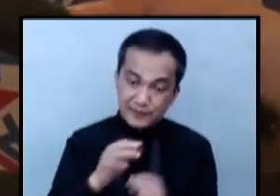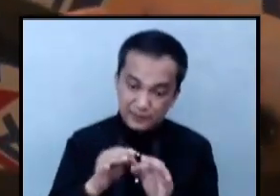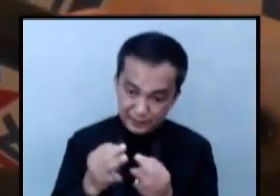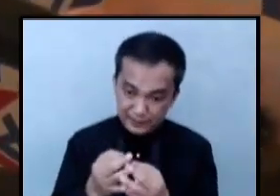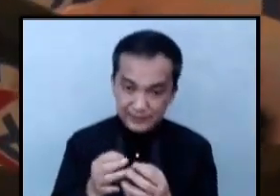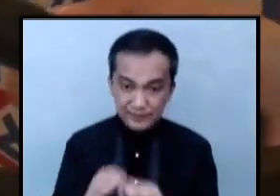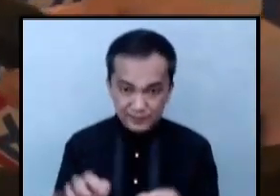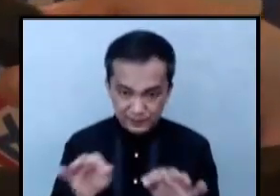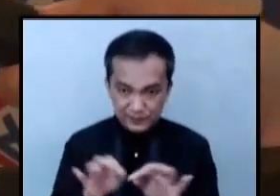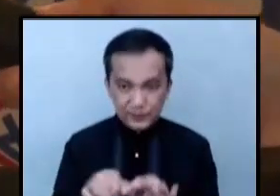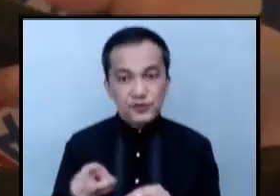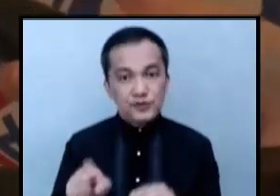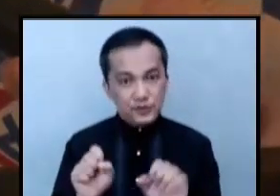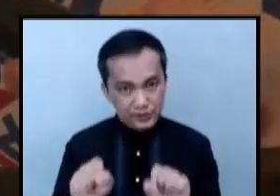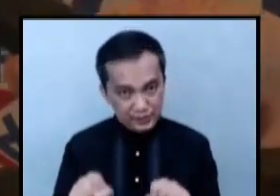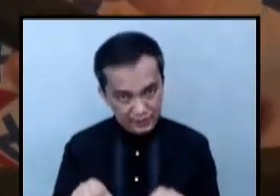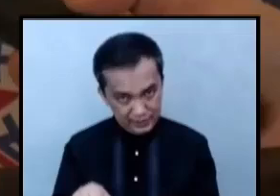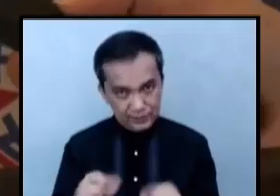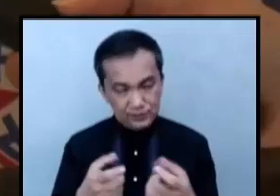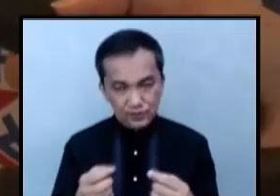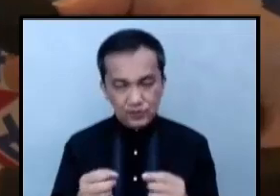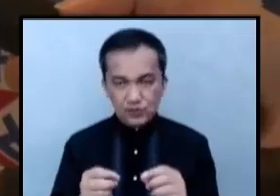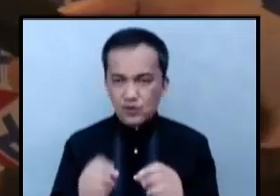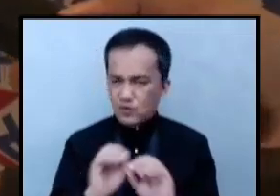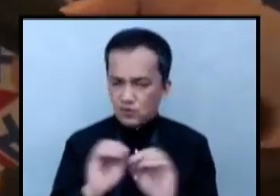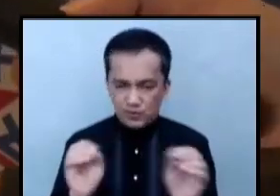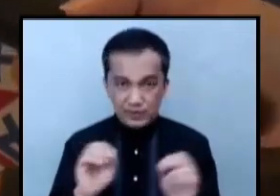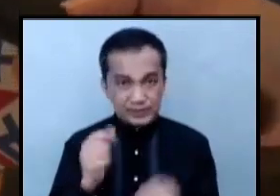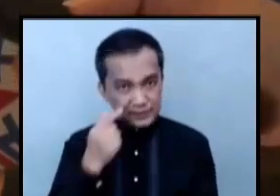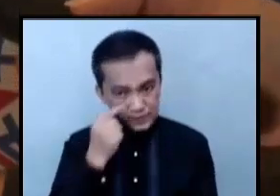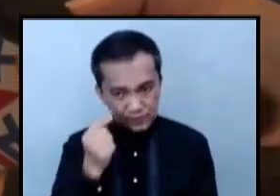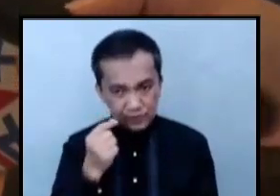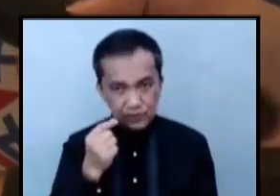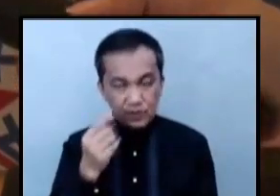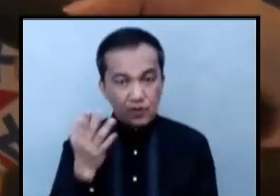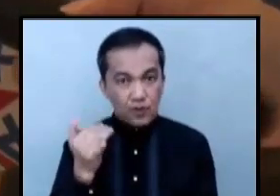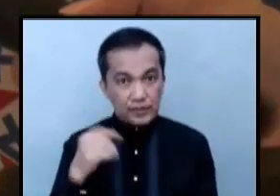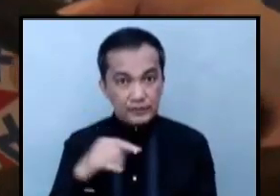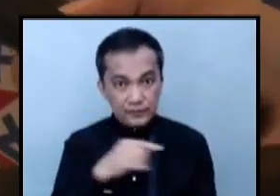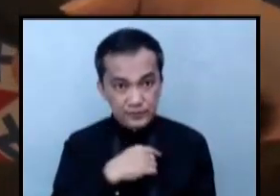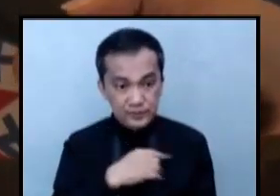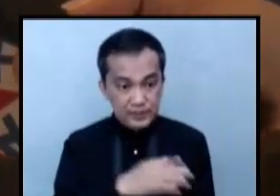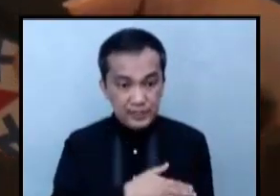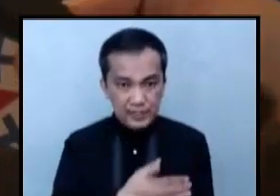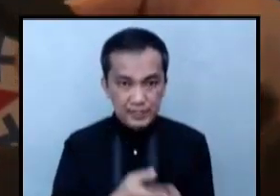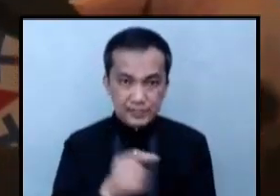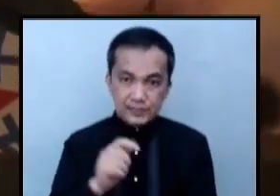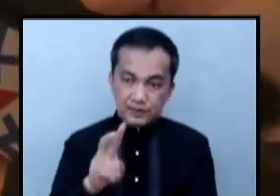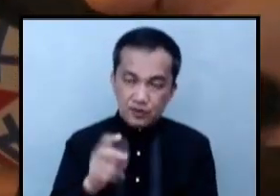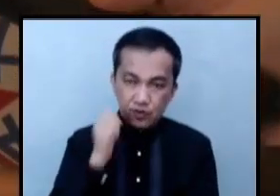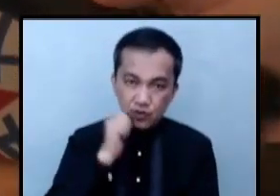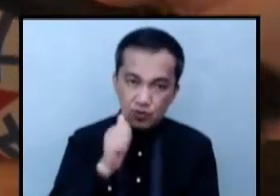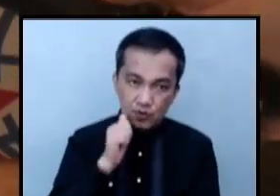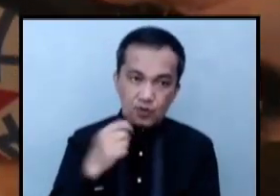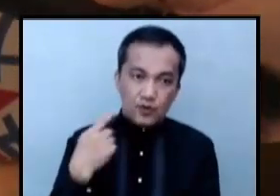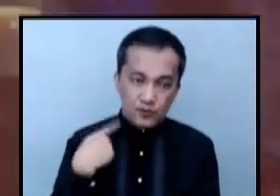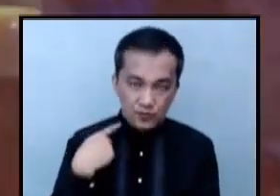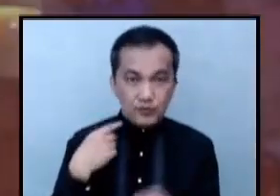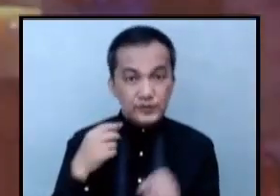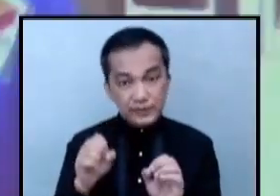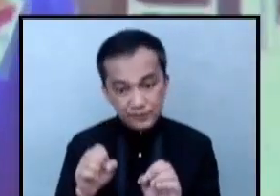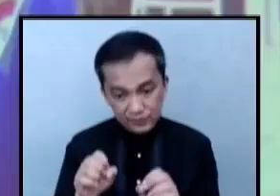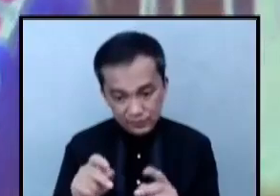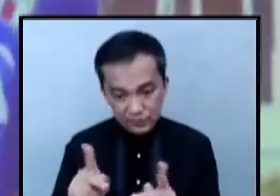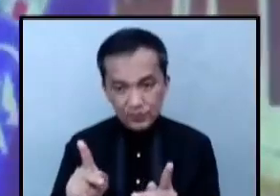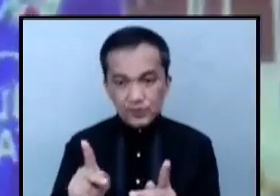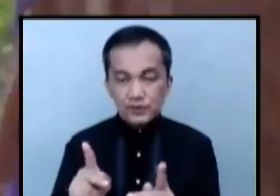you can do it. Nothing is impossible because we in the Anak TV will always have an opportunity to